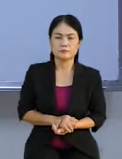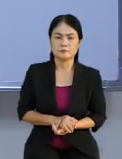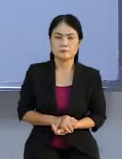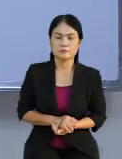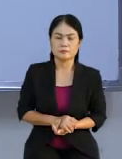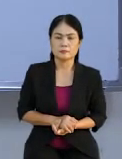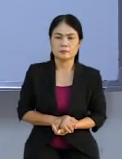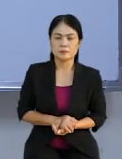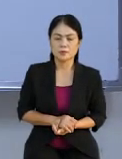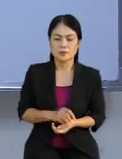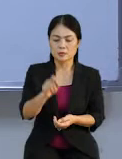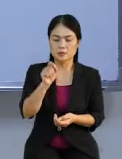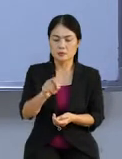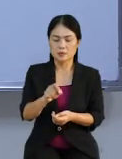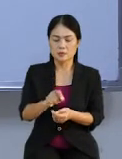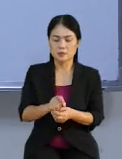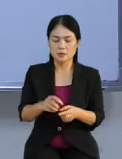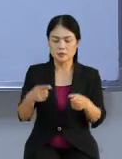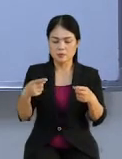bỏ sọp và